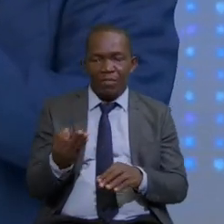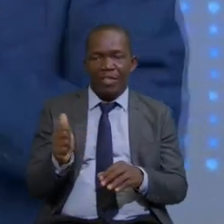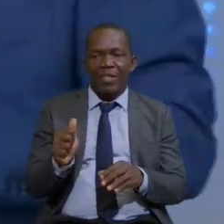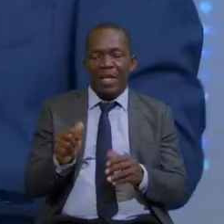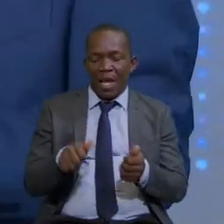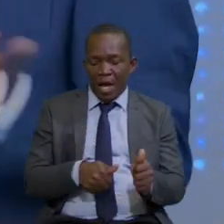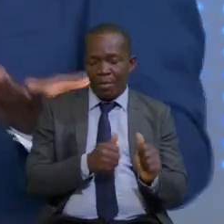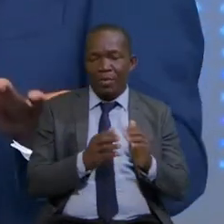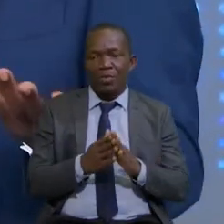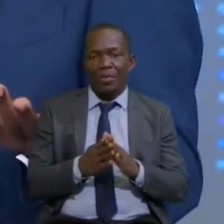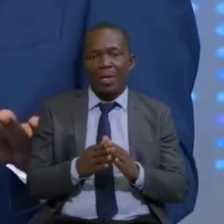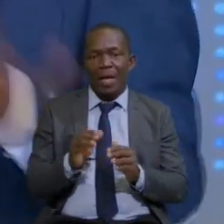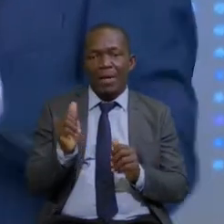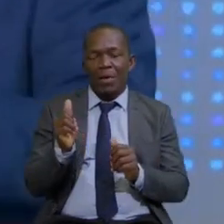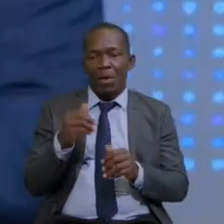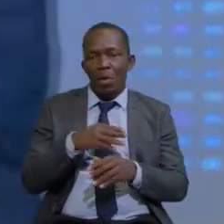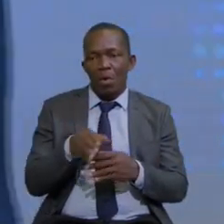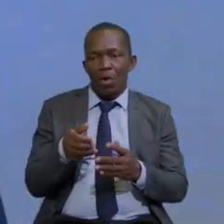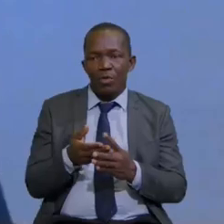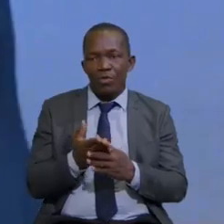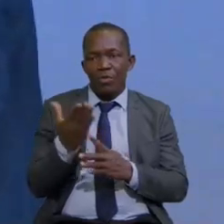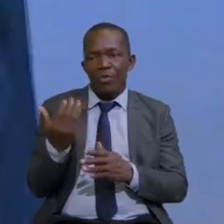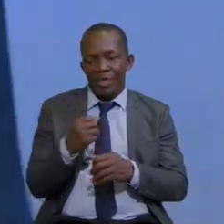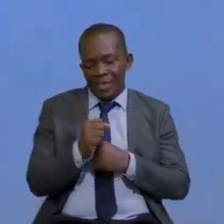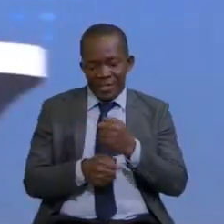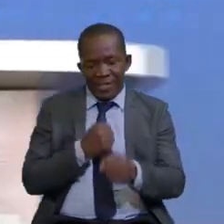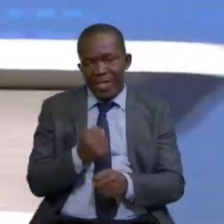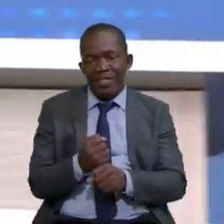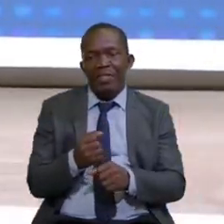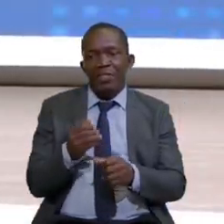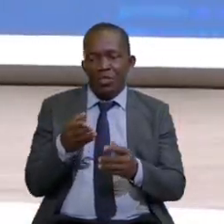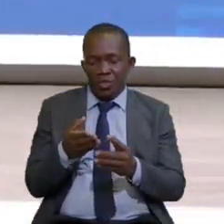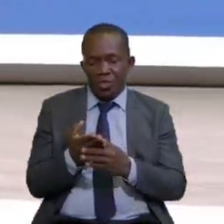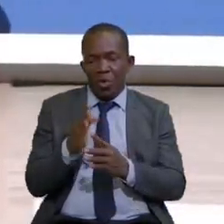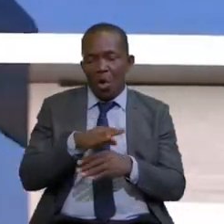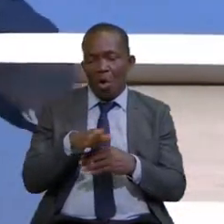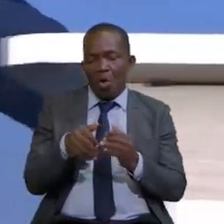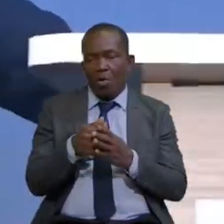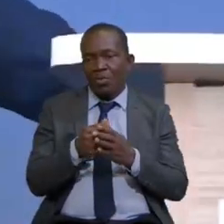siècles, chaque année, dans chaque génération, jusqu'à ce moment,